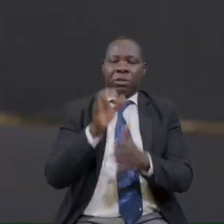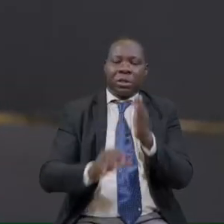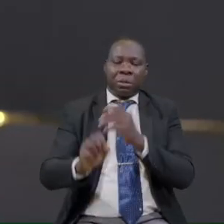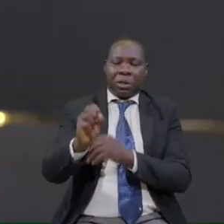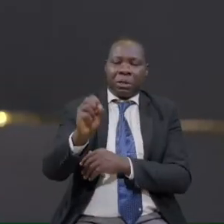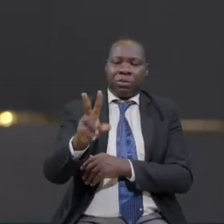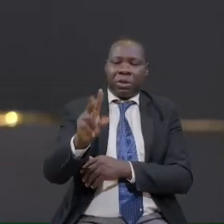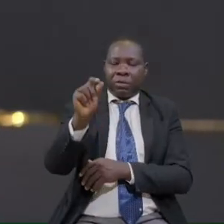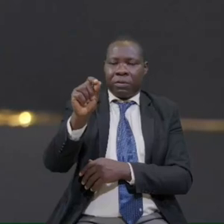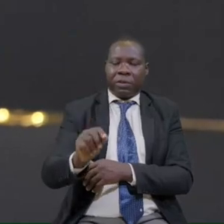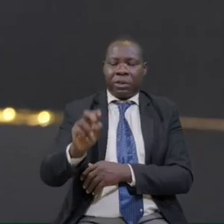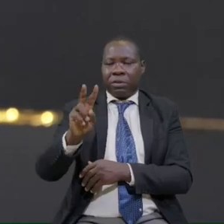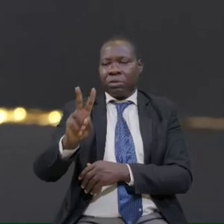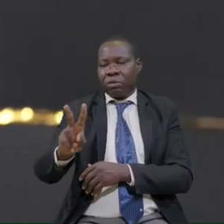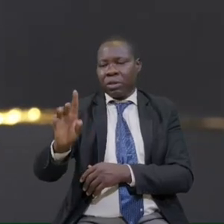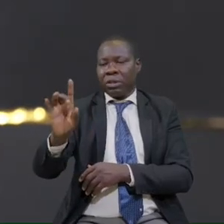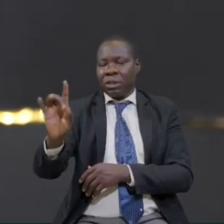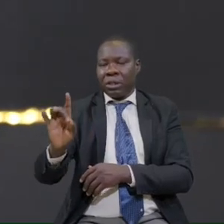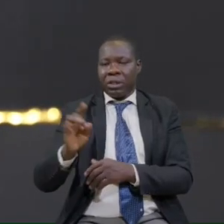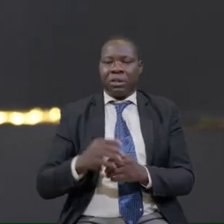chapitre 12,